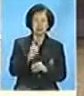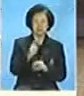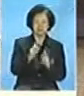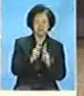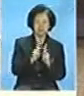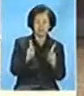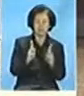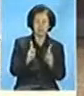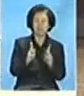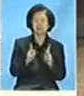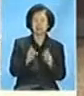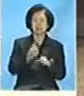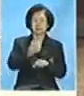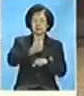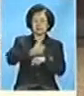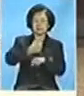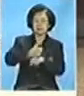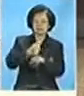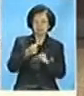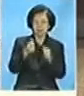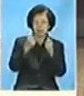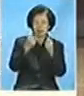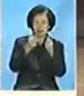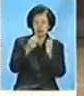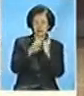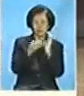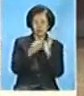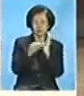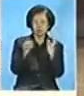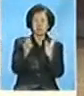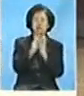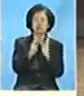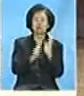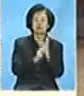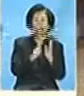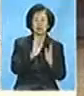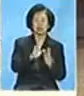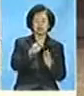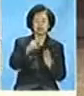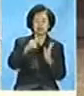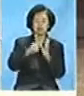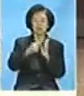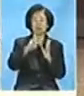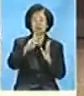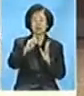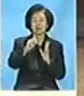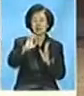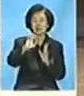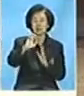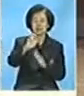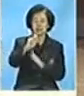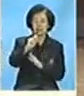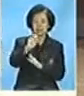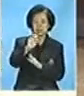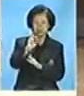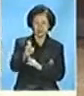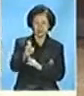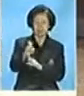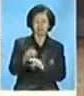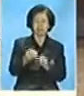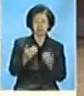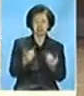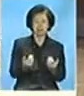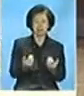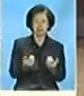การอำนวยการสำนักอบรมกฎหมายศึกษากฎหมายแห่งเนติบัณฑิตยสภานอกจากนี้ปัจ